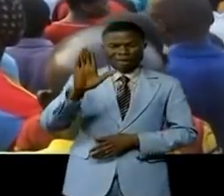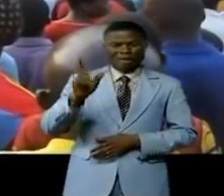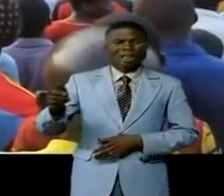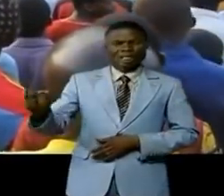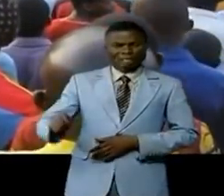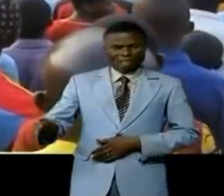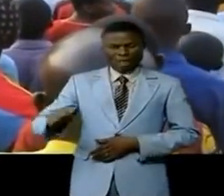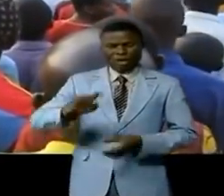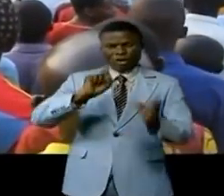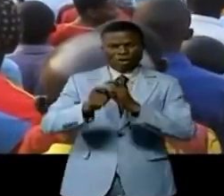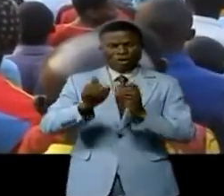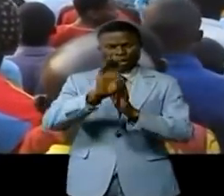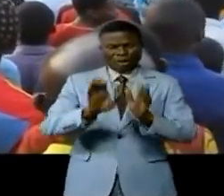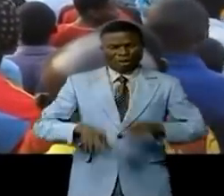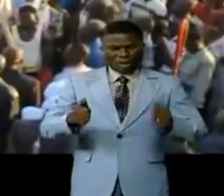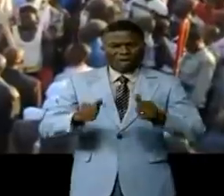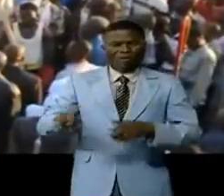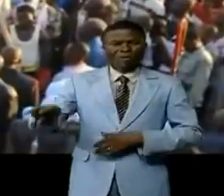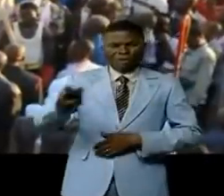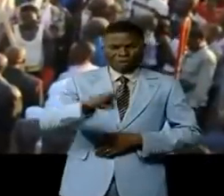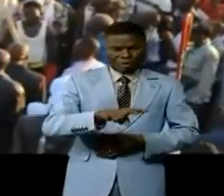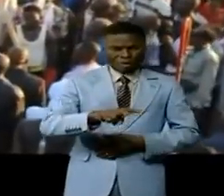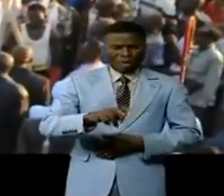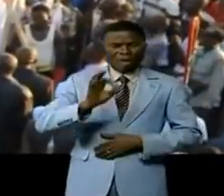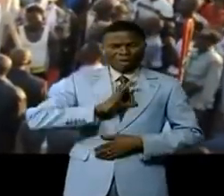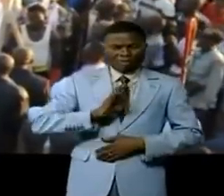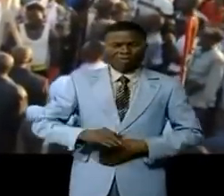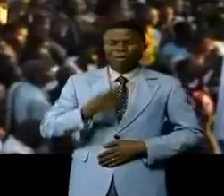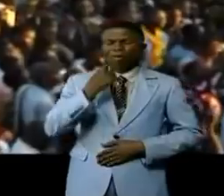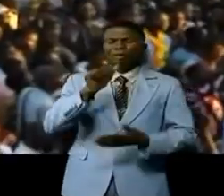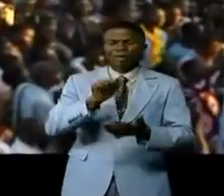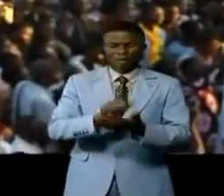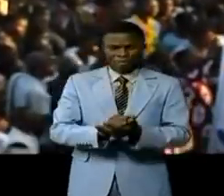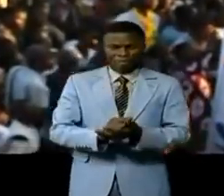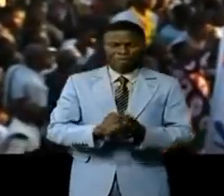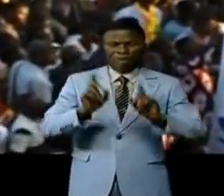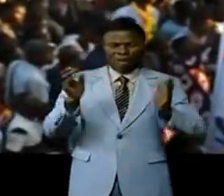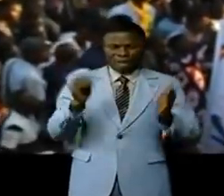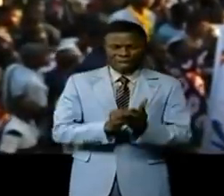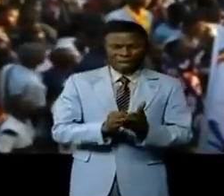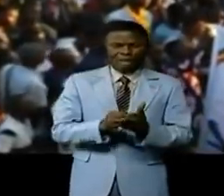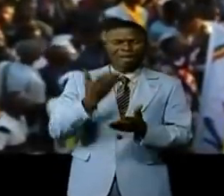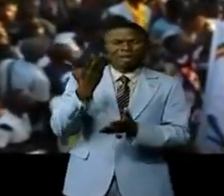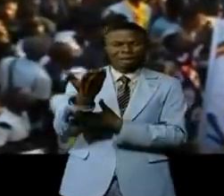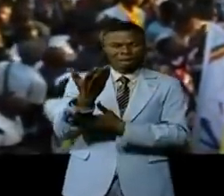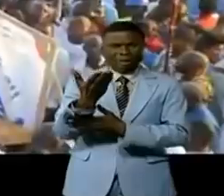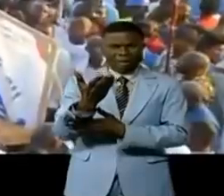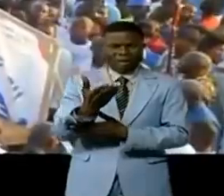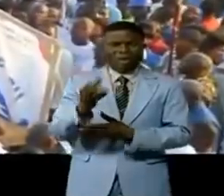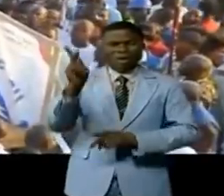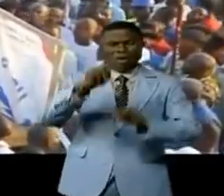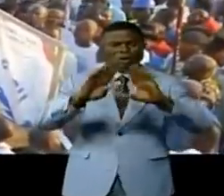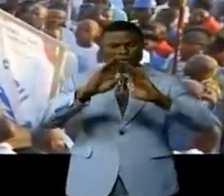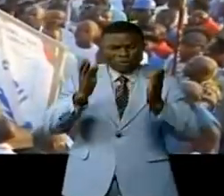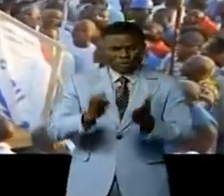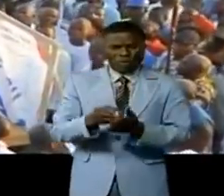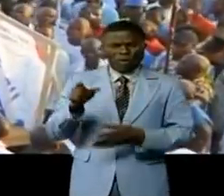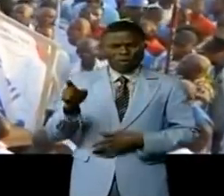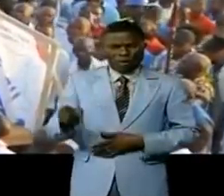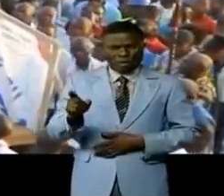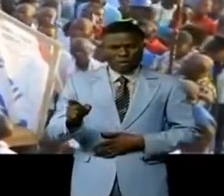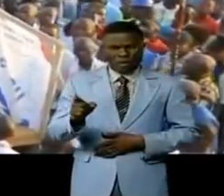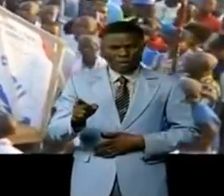pour améliorer vos conditions de vie, a-t-il renchéri. Il a ensuite recommandé aux habitants de ces territoires